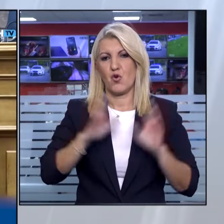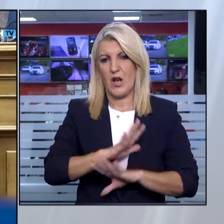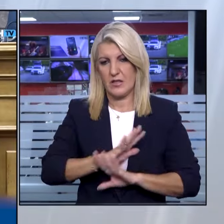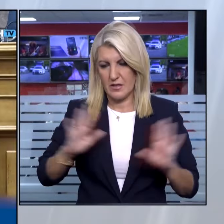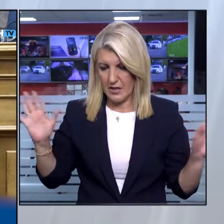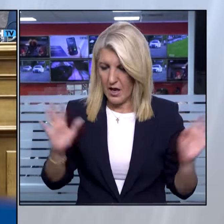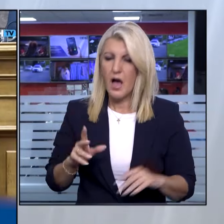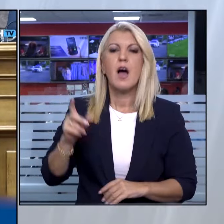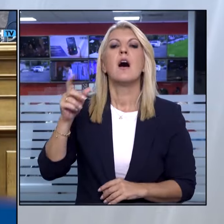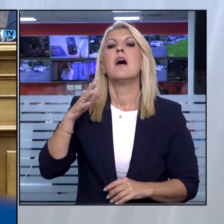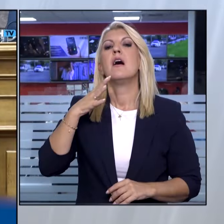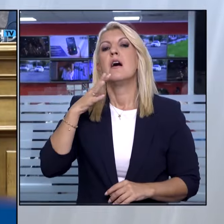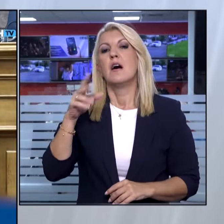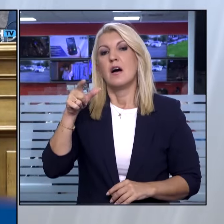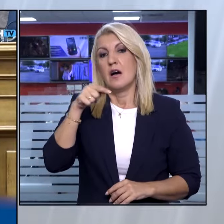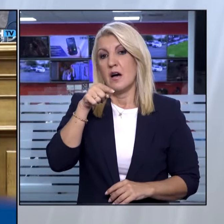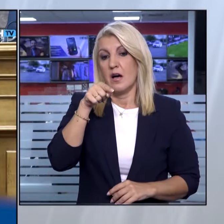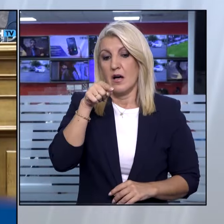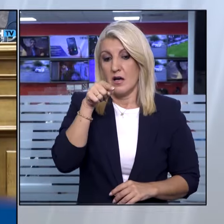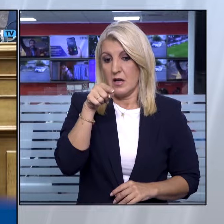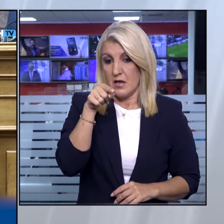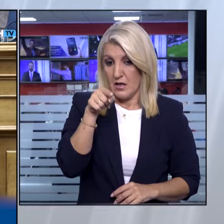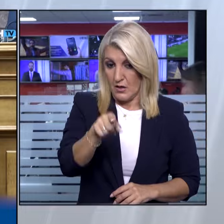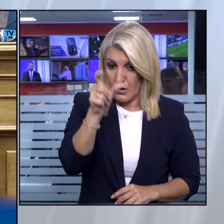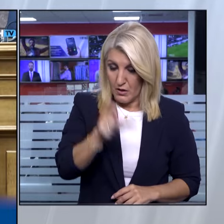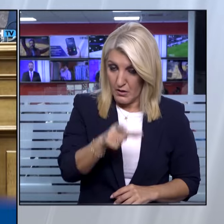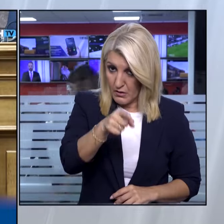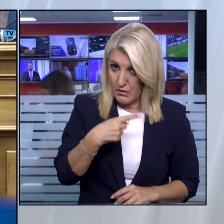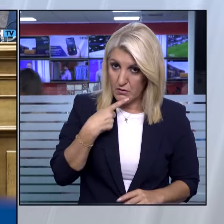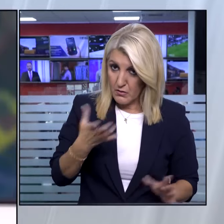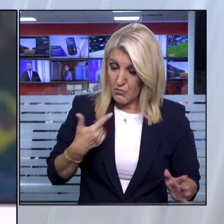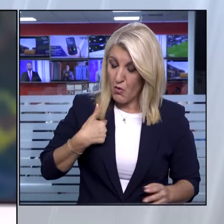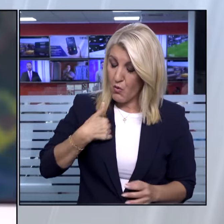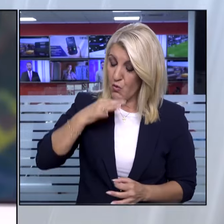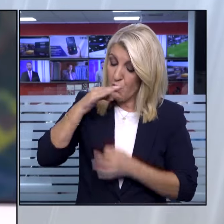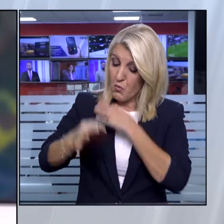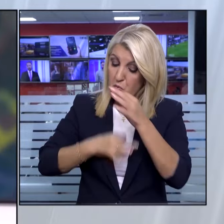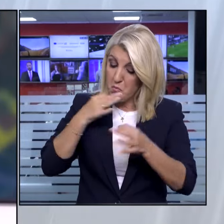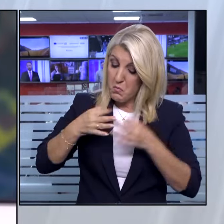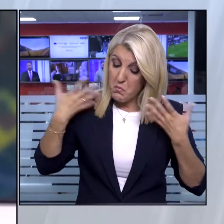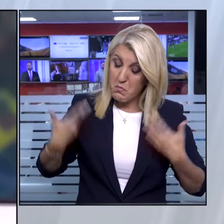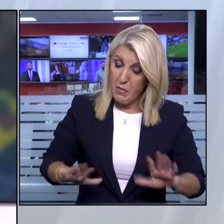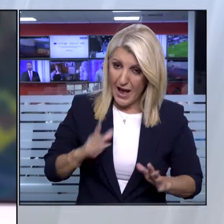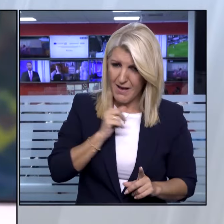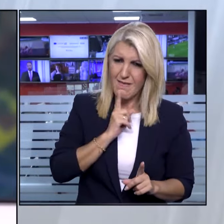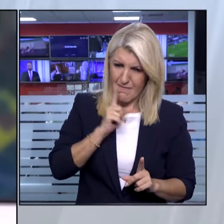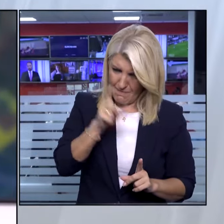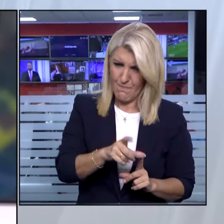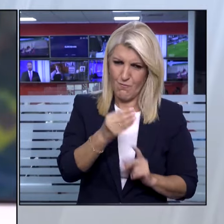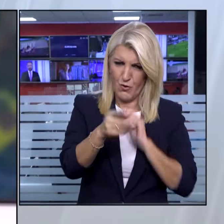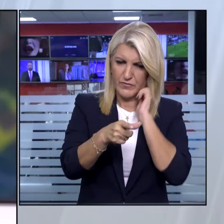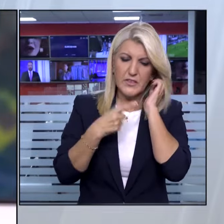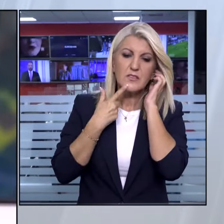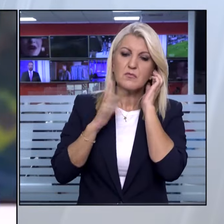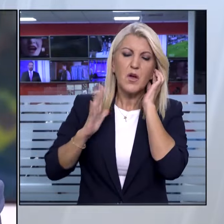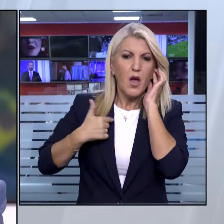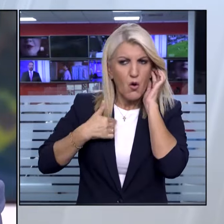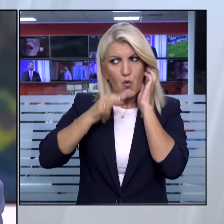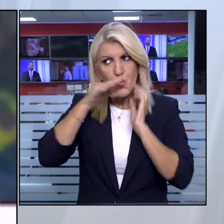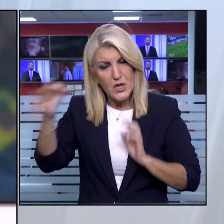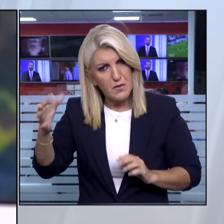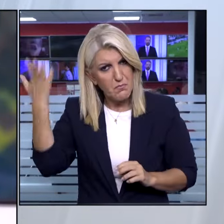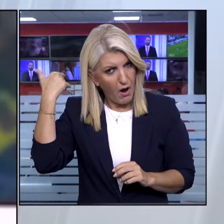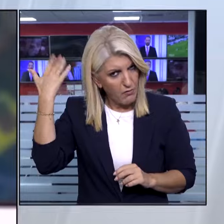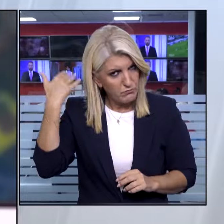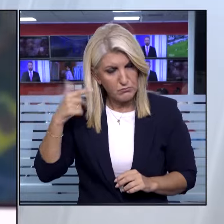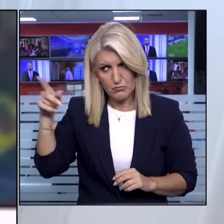και πολύ καιρό. Έχω δηλώσει στον Πρωθυπουργό το Δεκέμβριο του 2022, στο γραφείο του, ότι δεν ενδιαφέρομαι να είμαι υπουργός στην κυβέρνησή του. Για λόγους